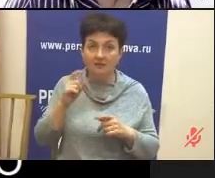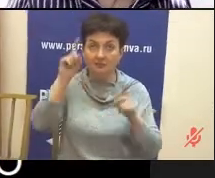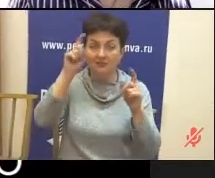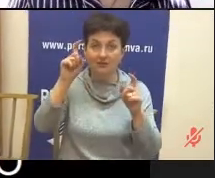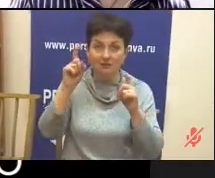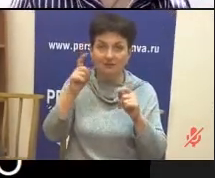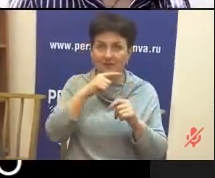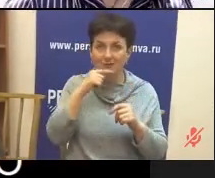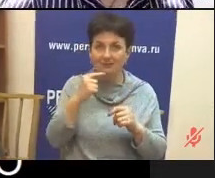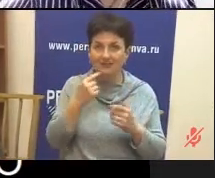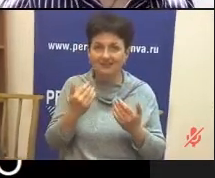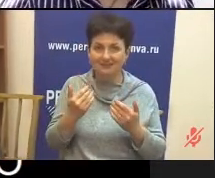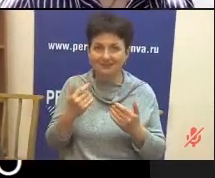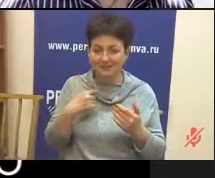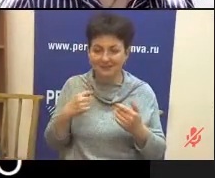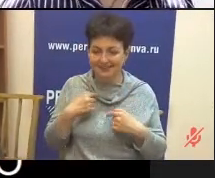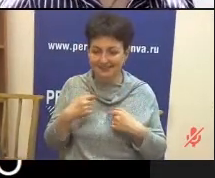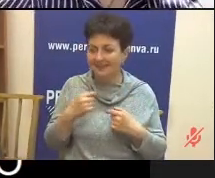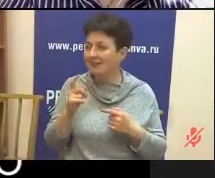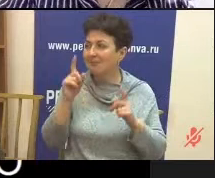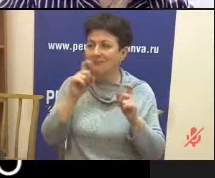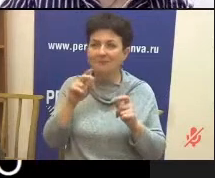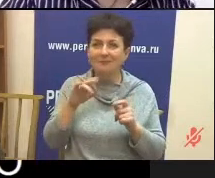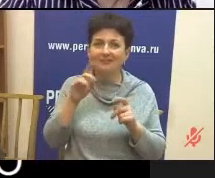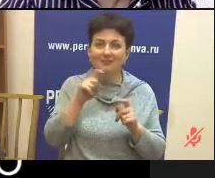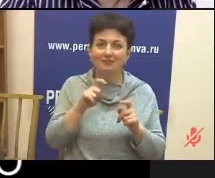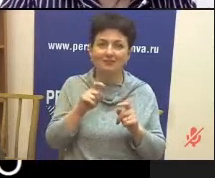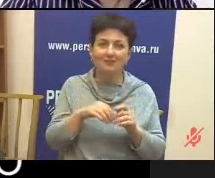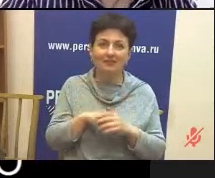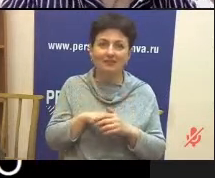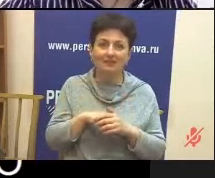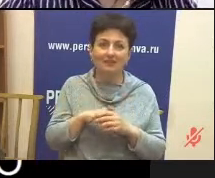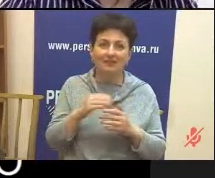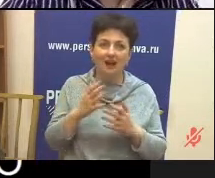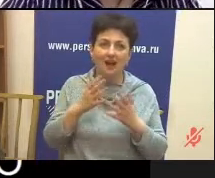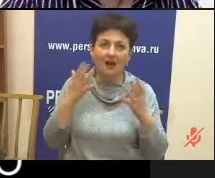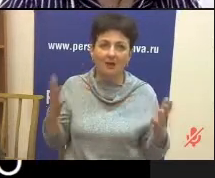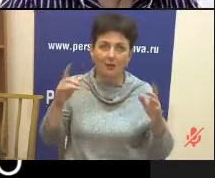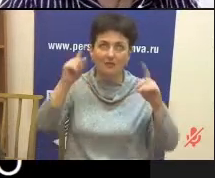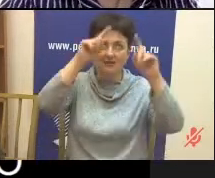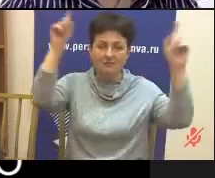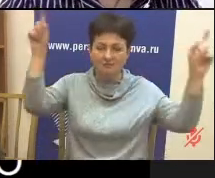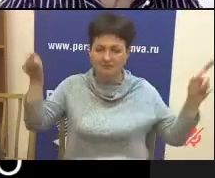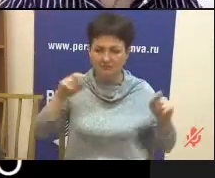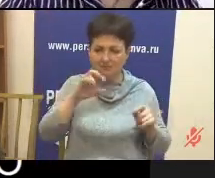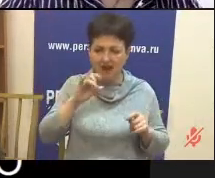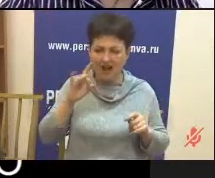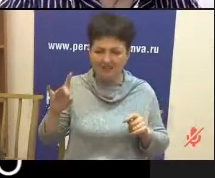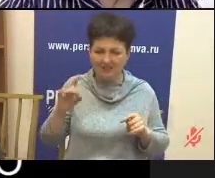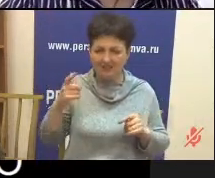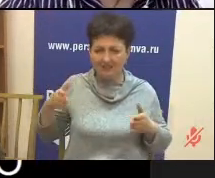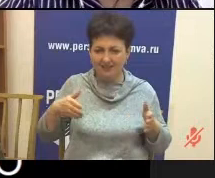ATL, когда мы вешаем, простите, русский язык на сегодня что-то страдает, подвешиваем, пусть лучше так,